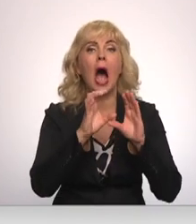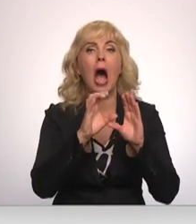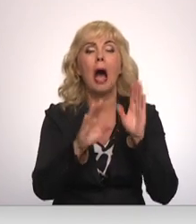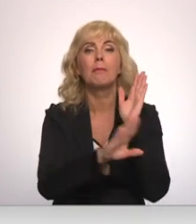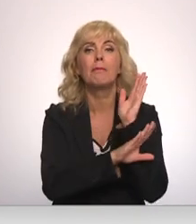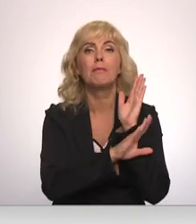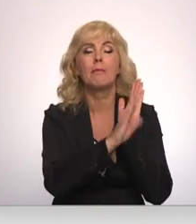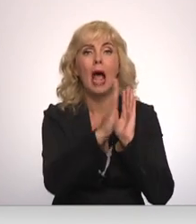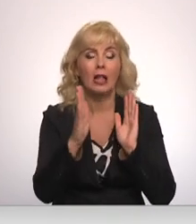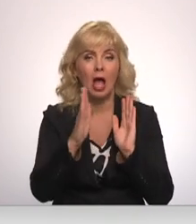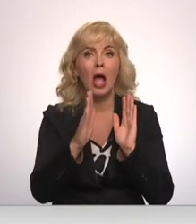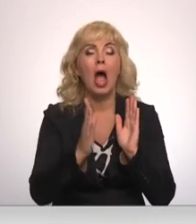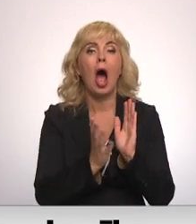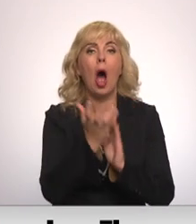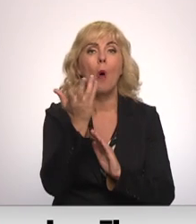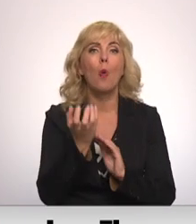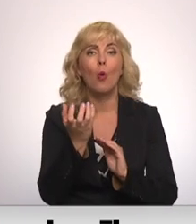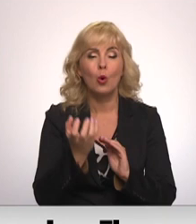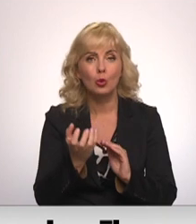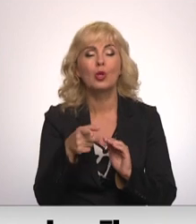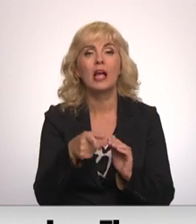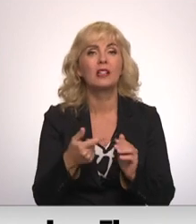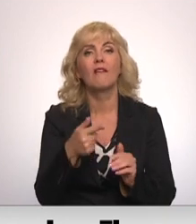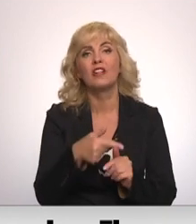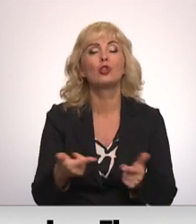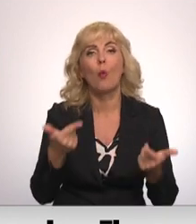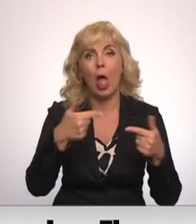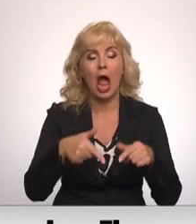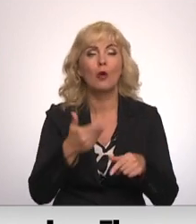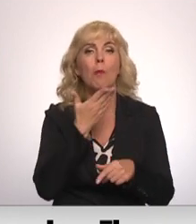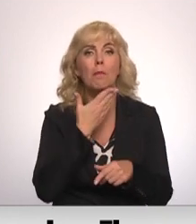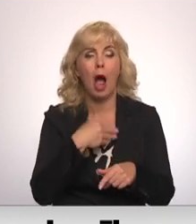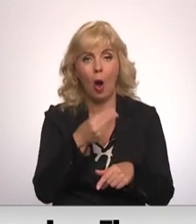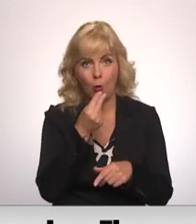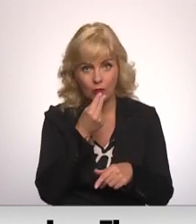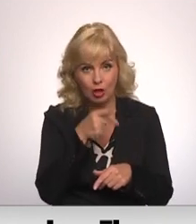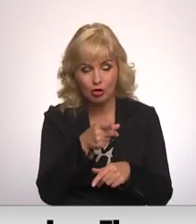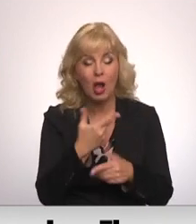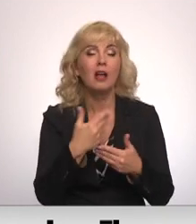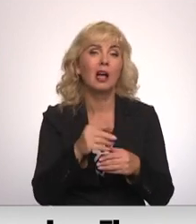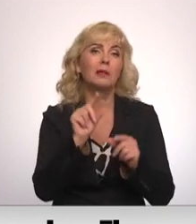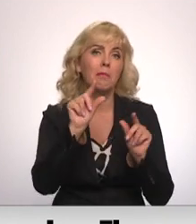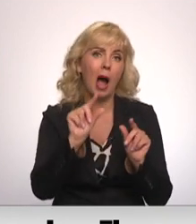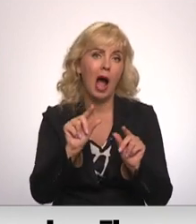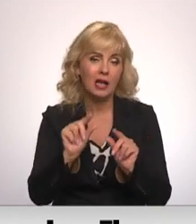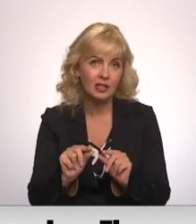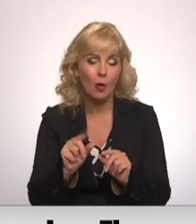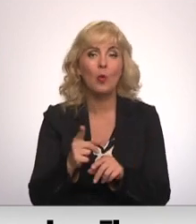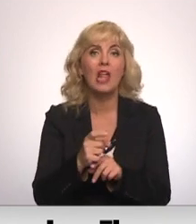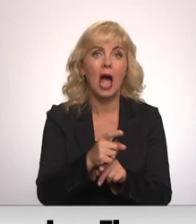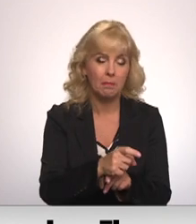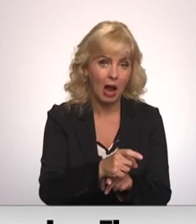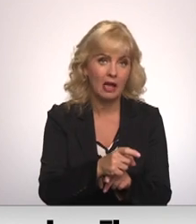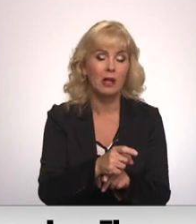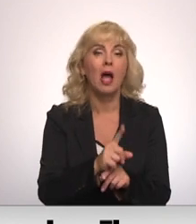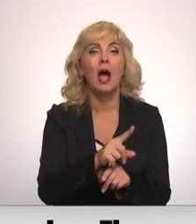augļus visus šos gadus mēs esam baudījuši. Bet nu tie augļi ir kļuvuši mazi un tārpaini.